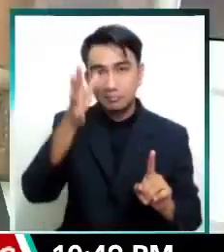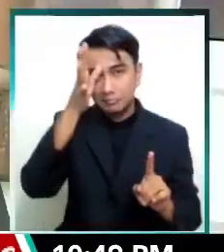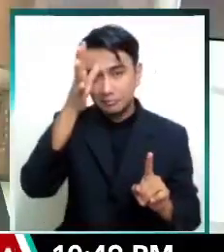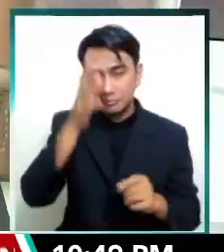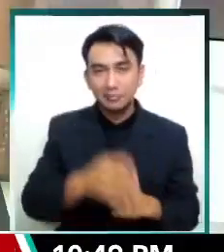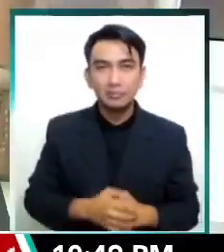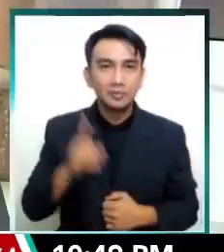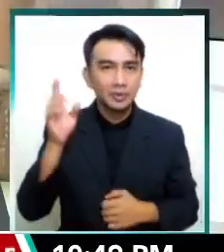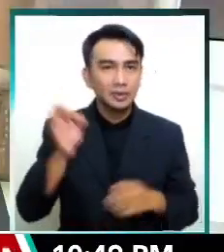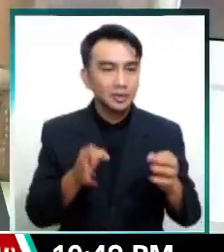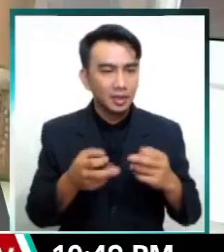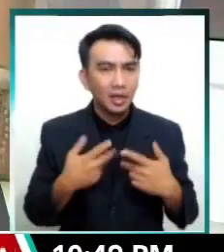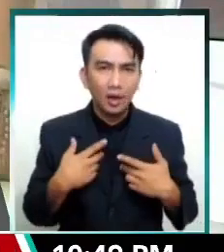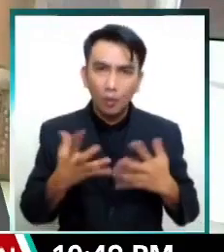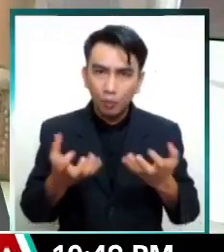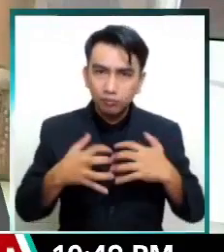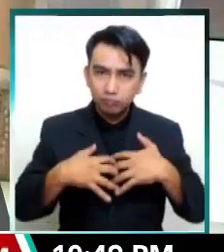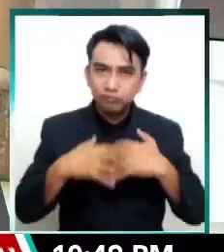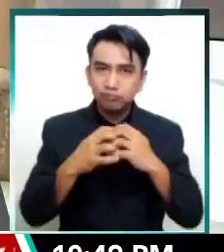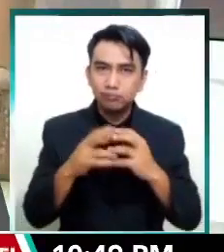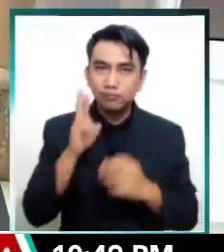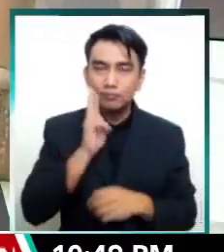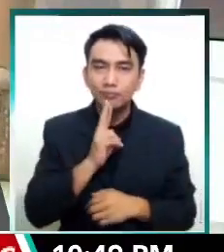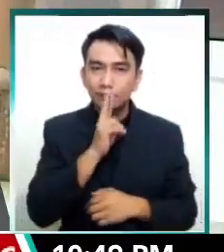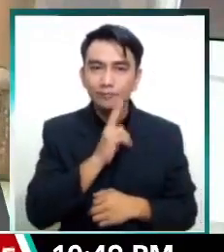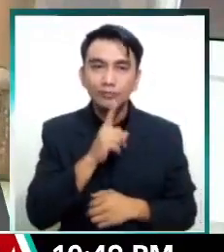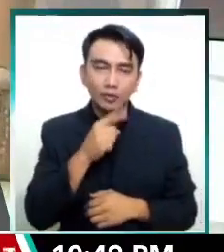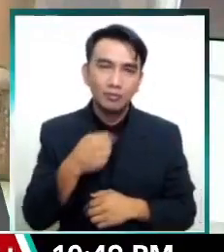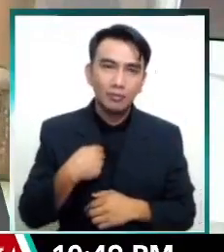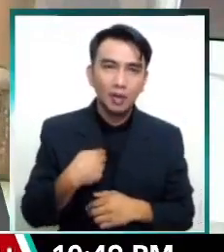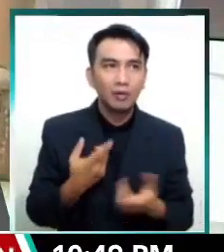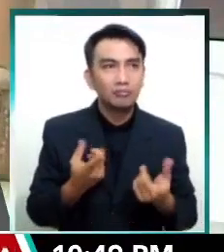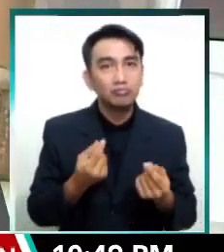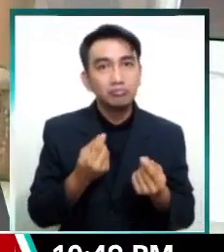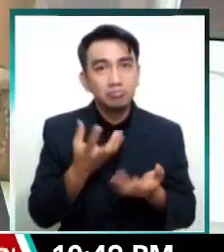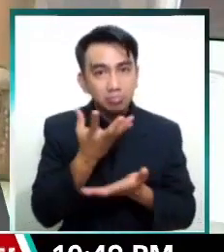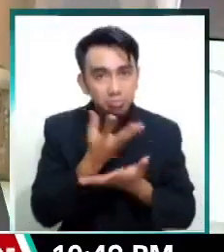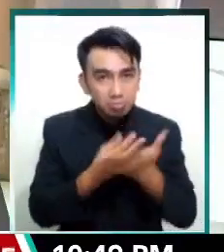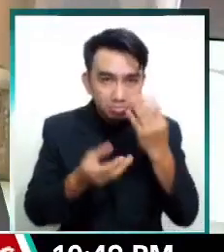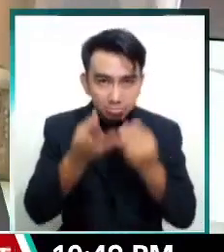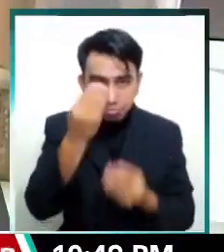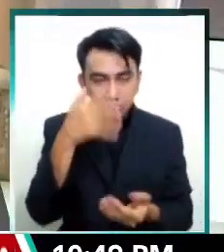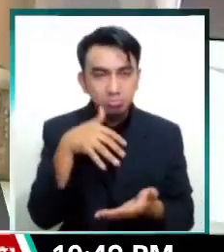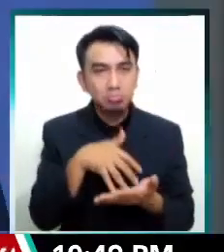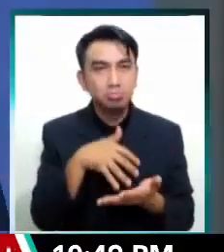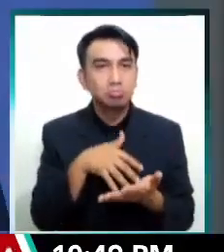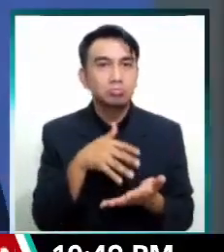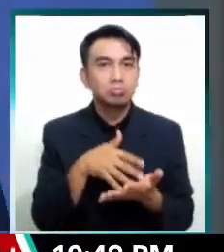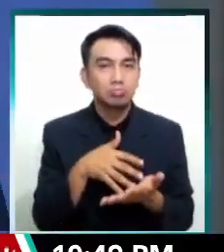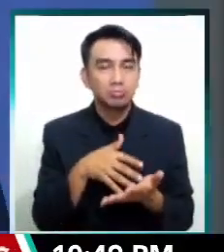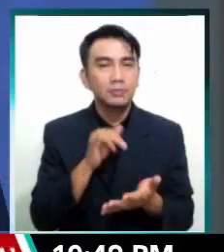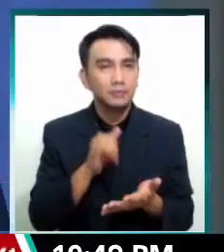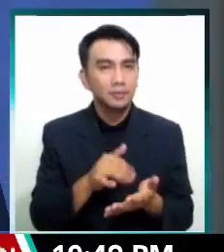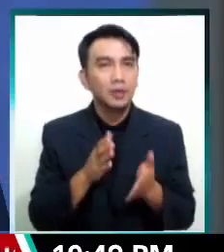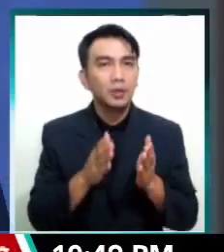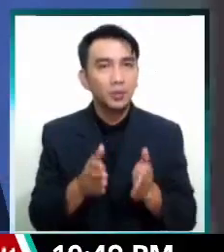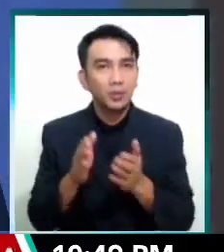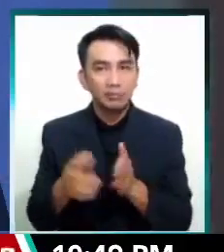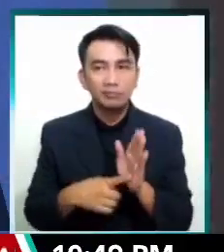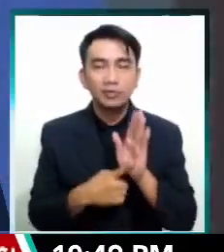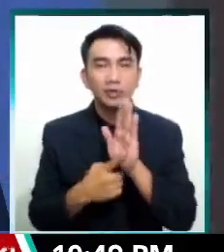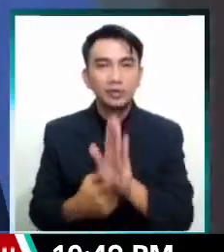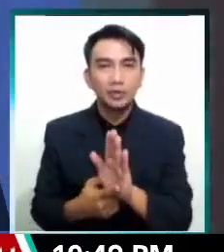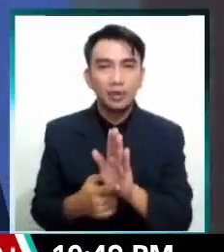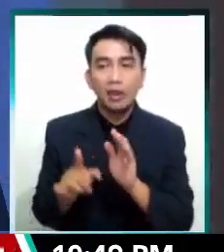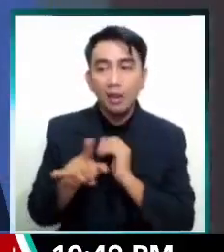ako. And para sa akin kasi parang another way siya na maipapakita mo yung pagmamahal mo